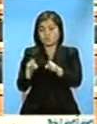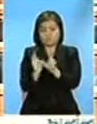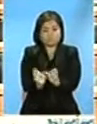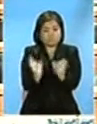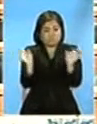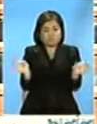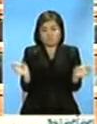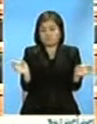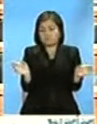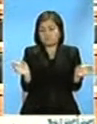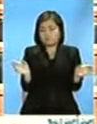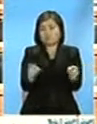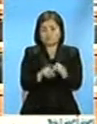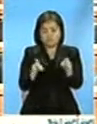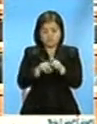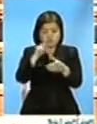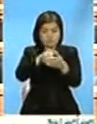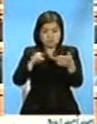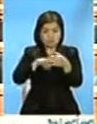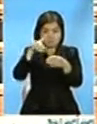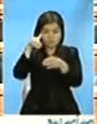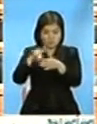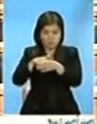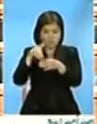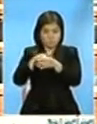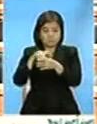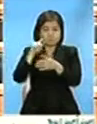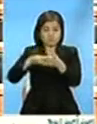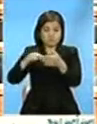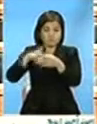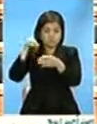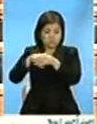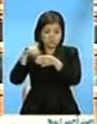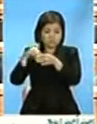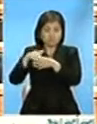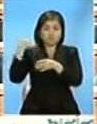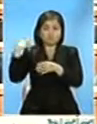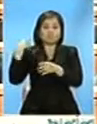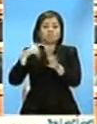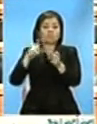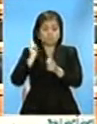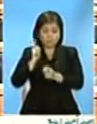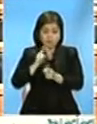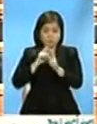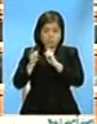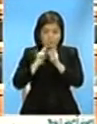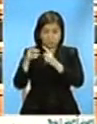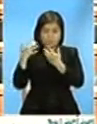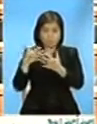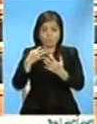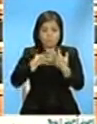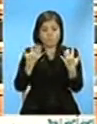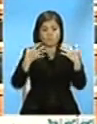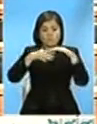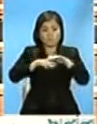เราเองที่มาจากการเลือกตั้งผมอยากกราบเรียนท่านประธานนะครับเราเนี่ย คือคุยกันไว้ตั้งแต่ต้นเลยว่าเราอยากจะร่วมมือกับ